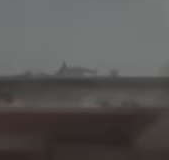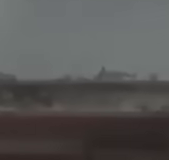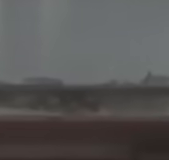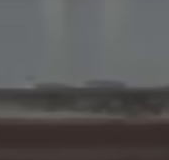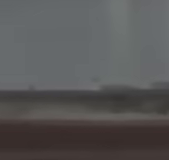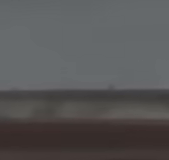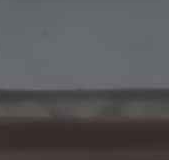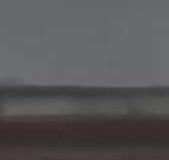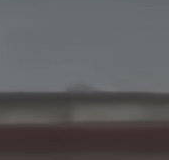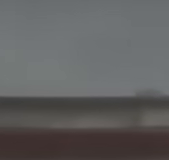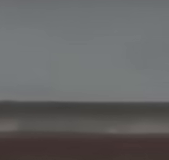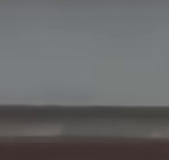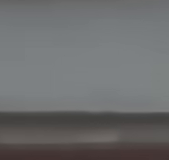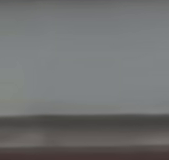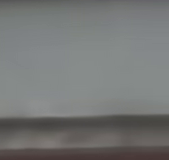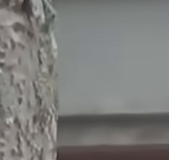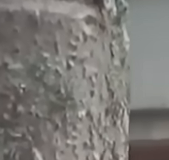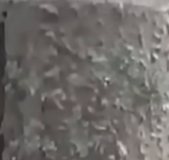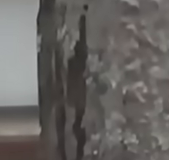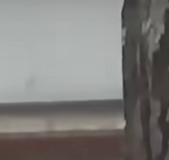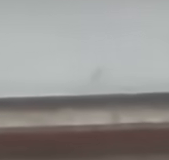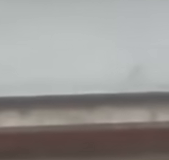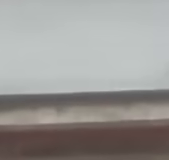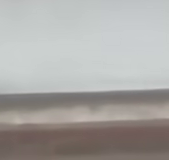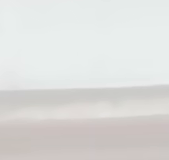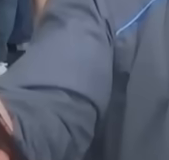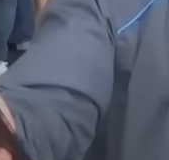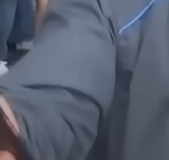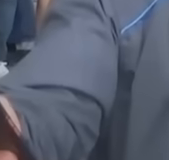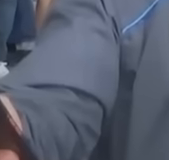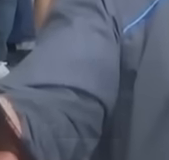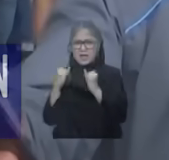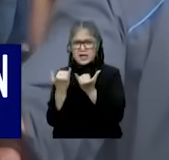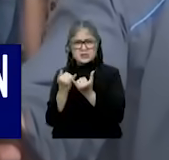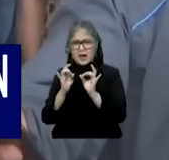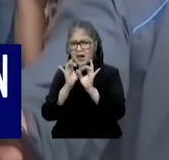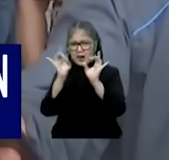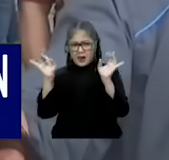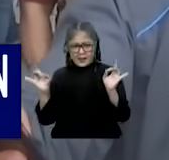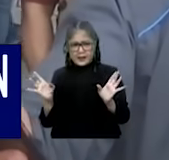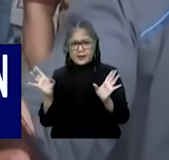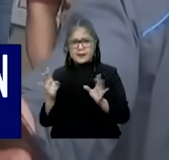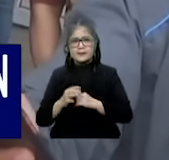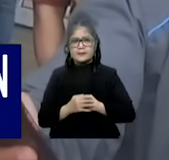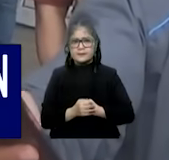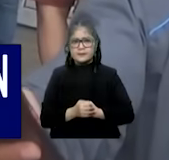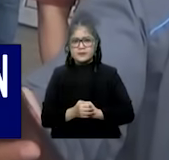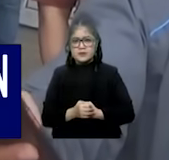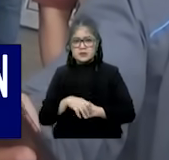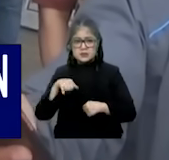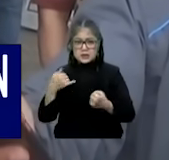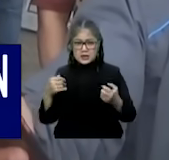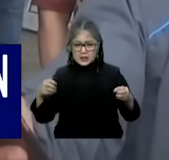hukum tersangka Danu menduga motif pembunuhan terkait harta dan yayasan. Tadi baru sarung golok ya? Sarung golok